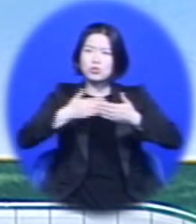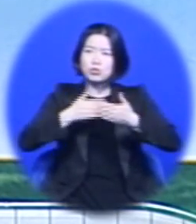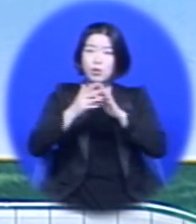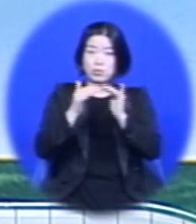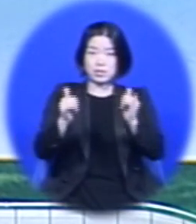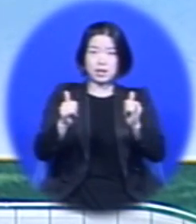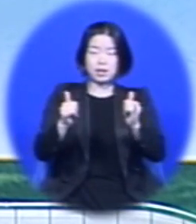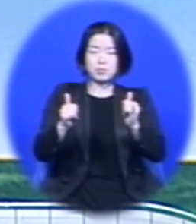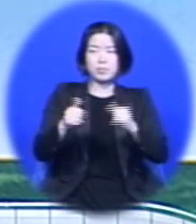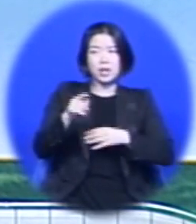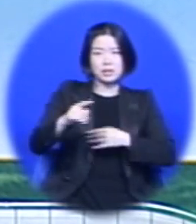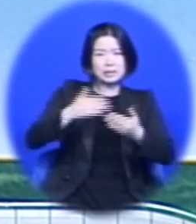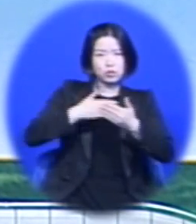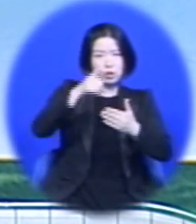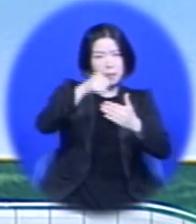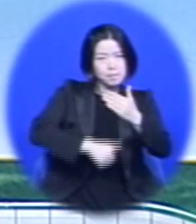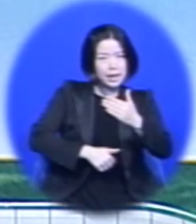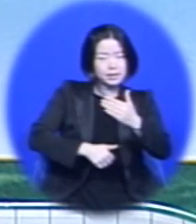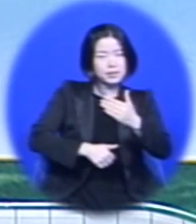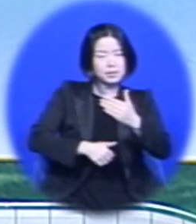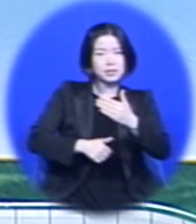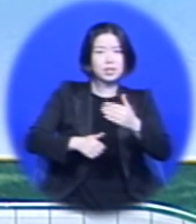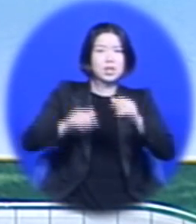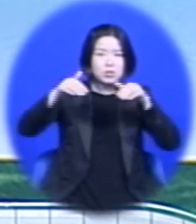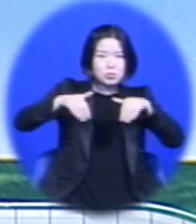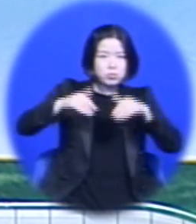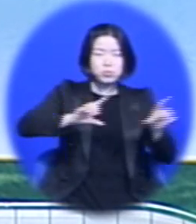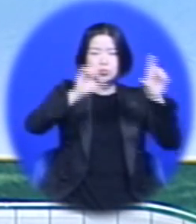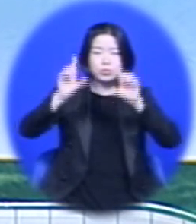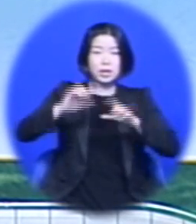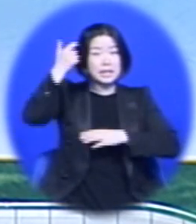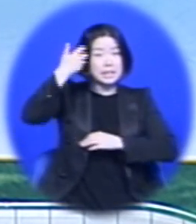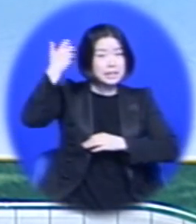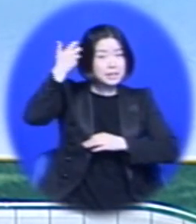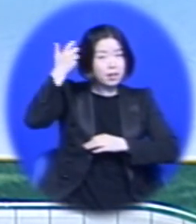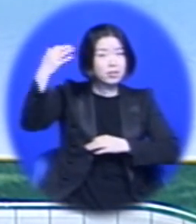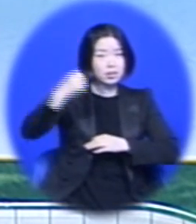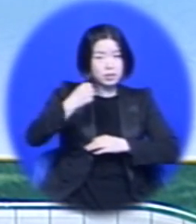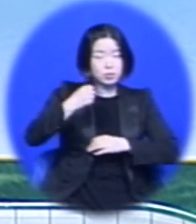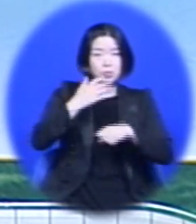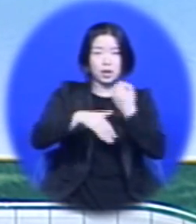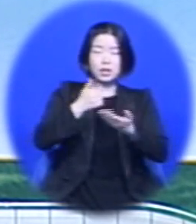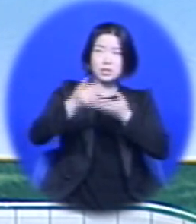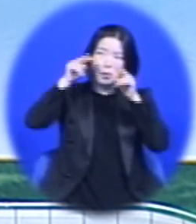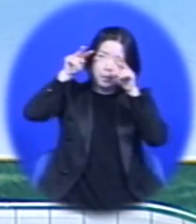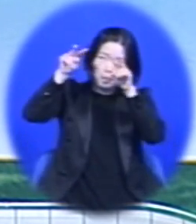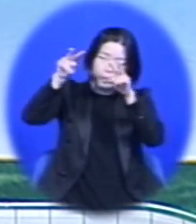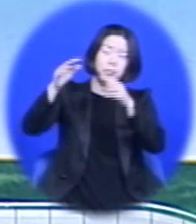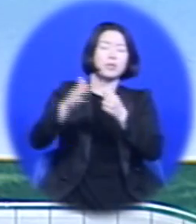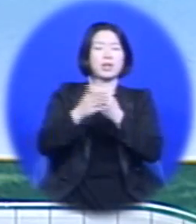사람은 두려움에 빠뜨리는 종살이의 영을 가지고 하나님을 바라보기 때문에